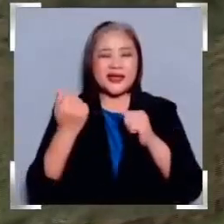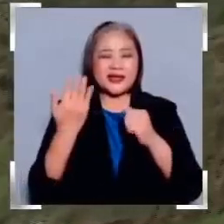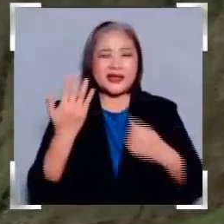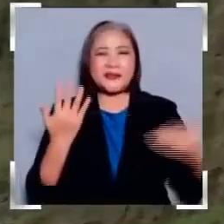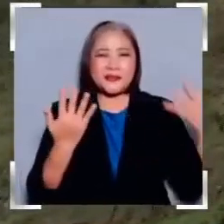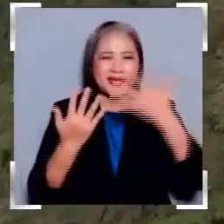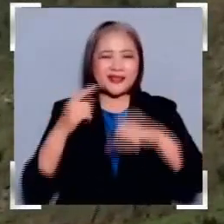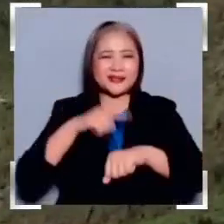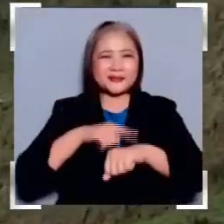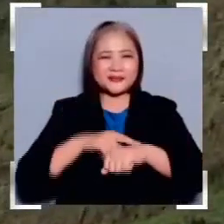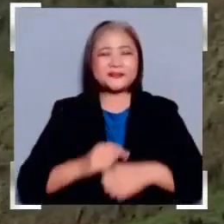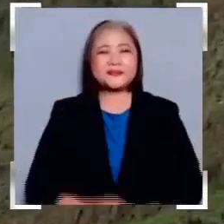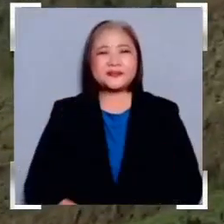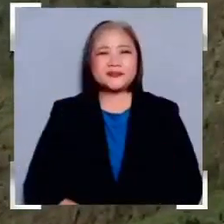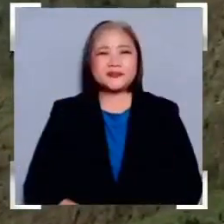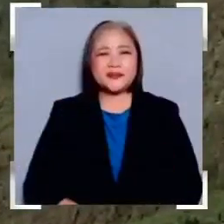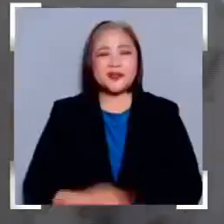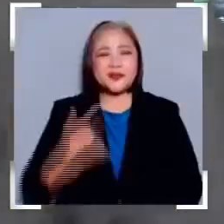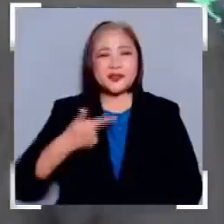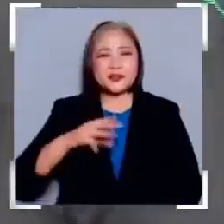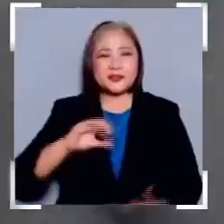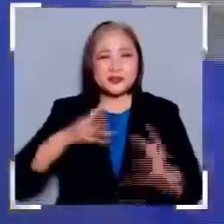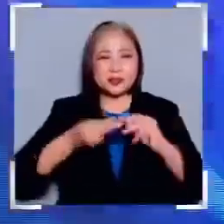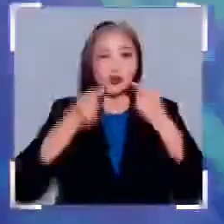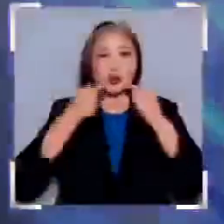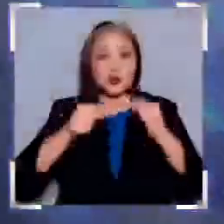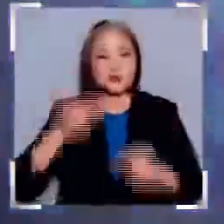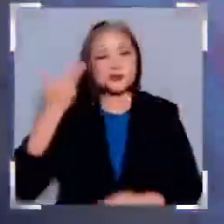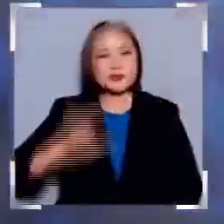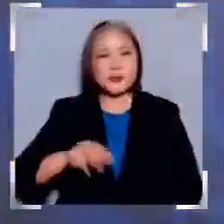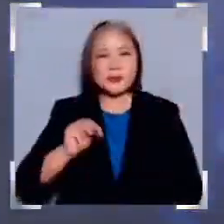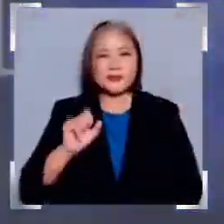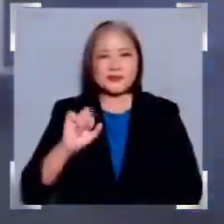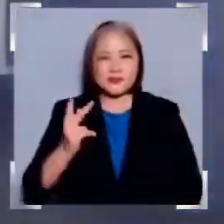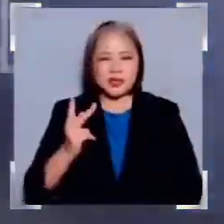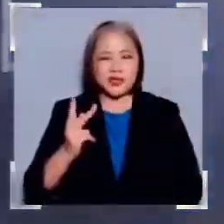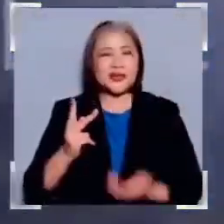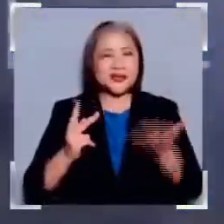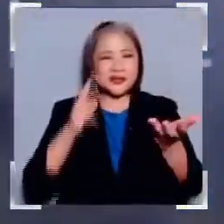Para sa GMA Integrated News, Mark Salazar ang inyong saksi.